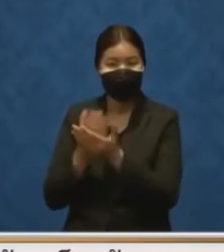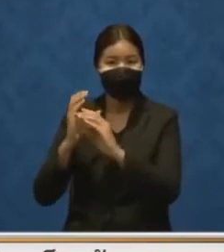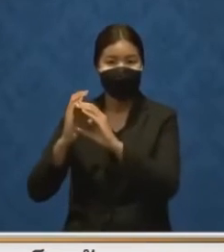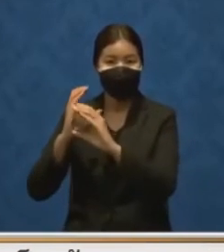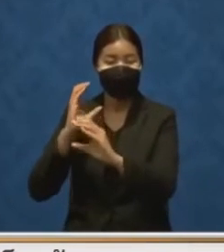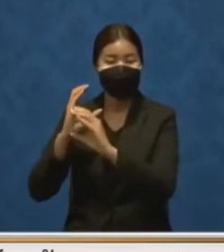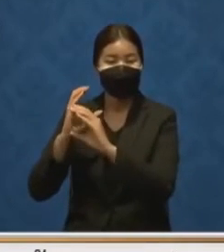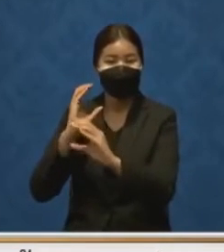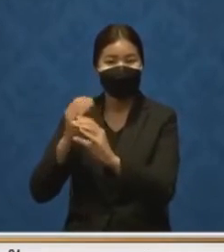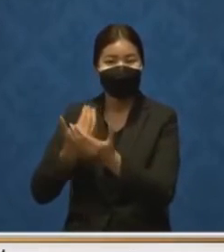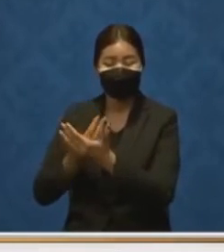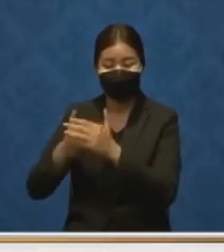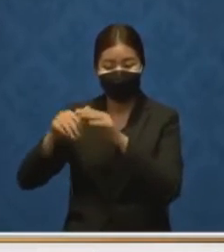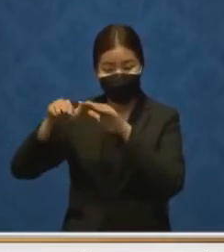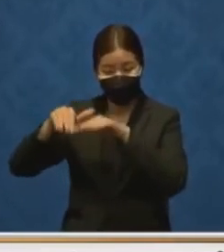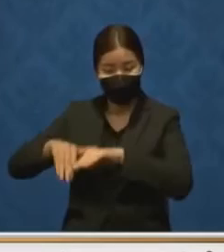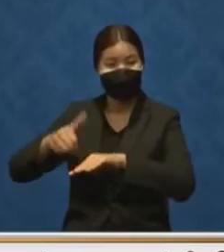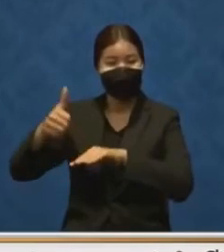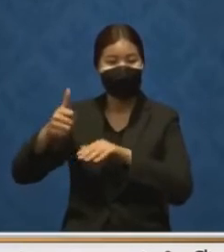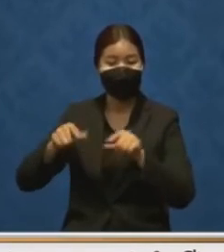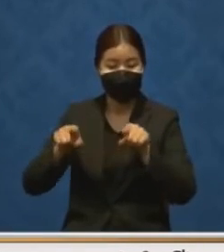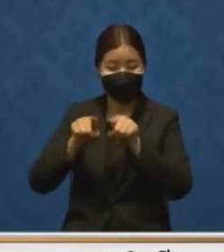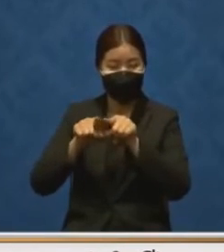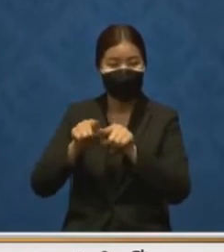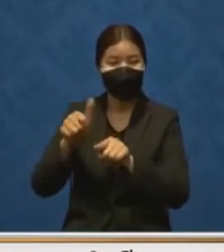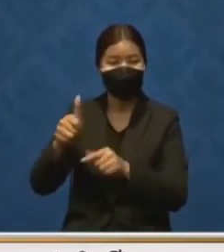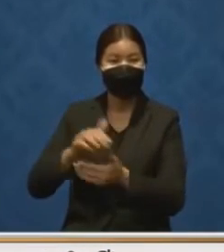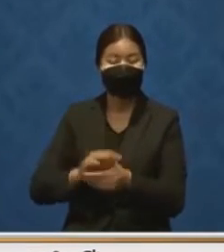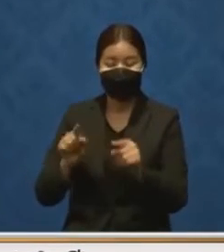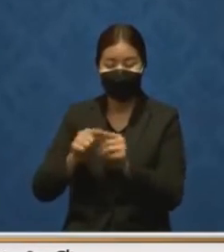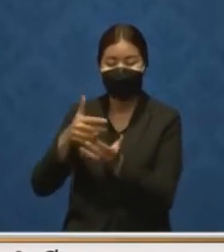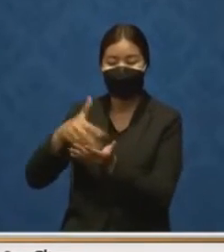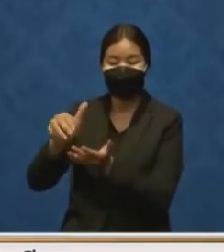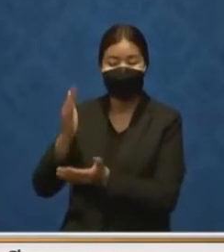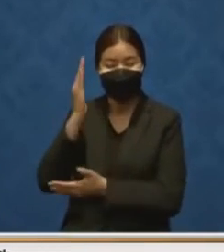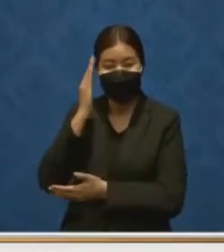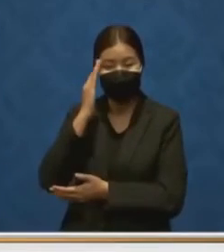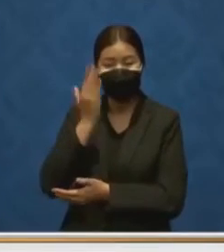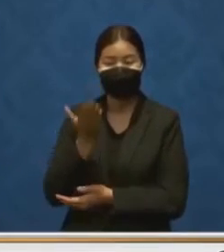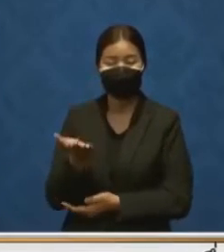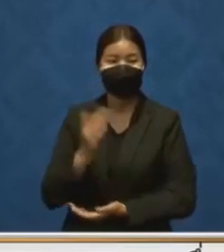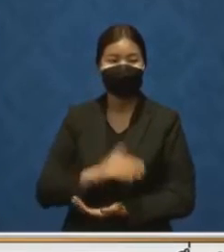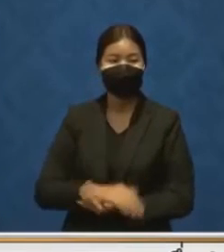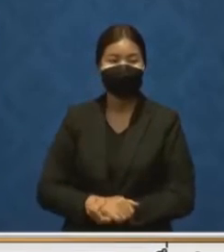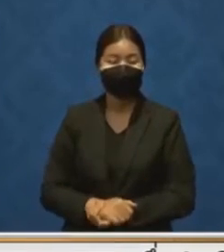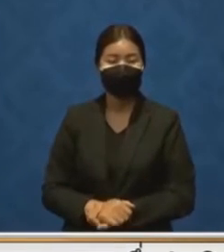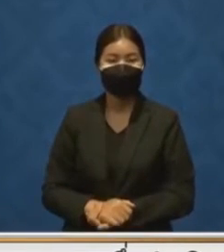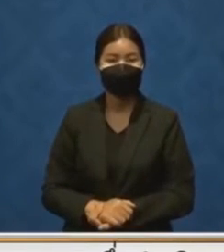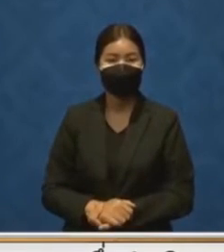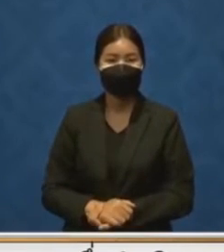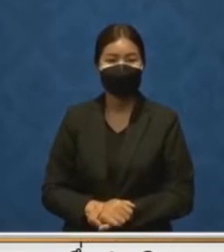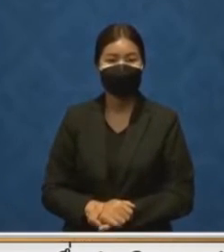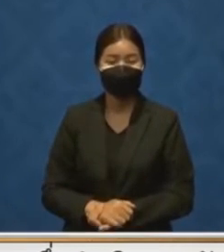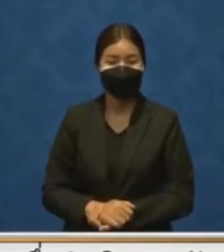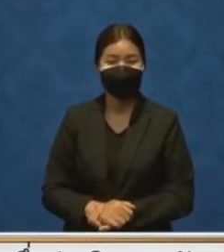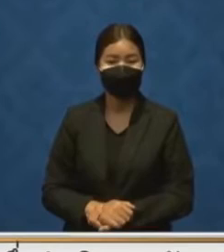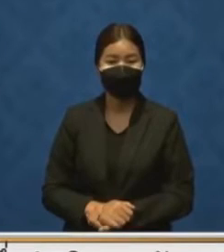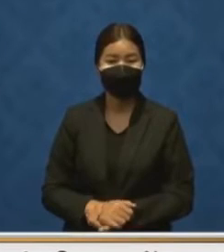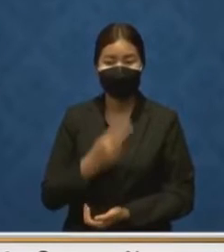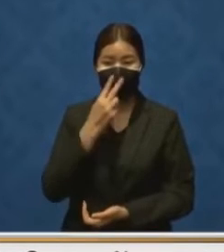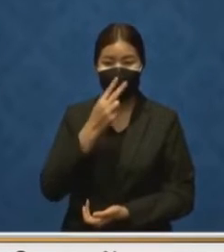อยู่ในระดับต่ำได้ด้เหตุผลที่กราบเรีกับท่านประธาน, อัี้ก็คือสิ่งทขออนุญาตกราบเรีนมf